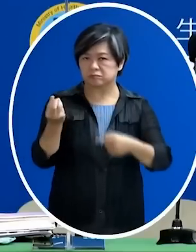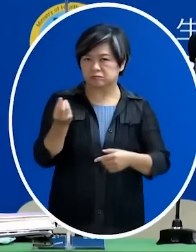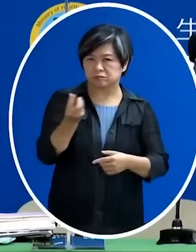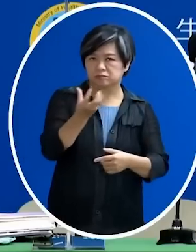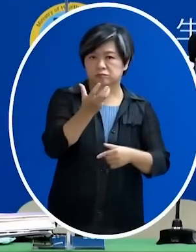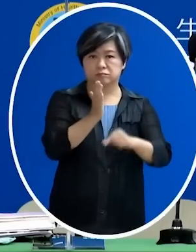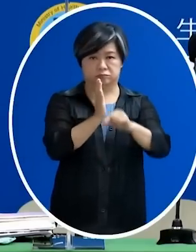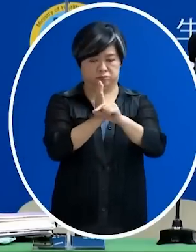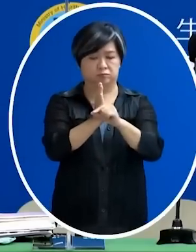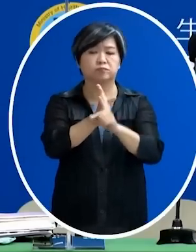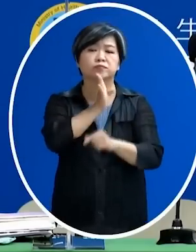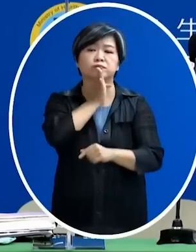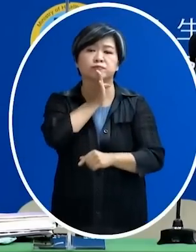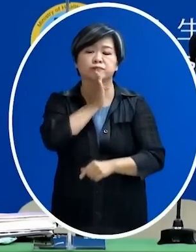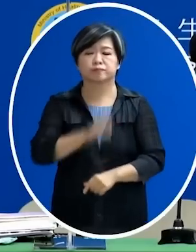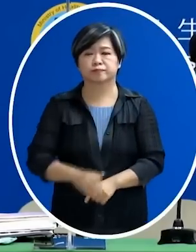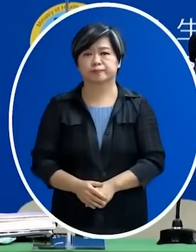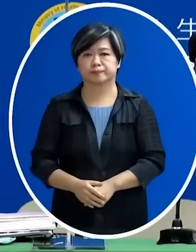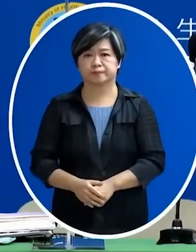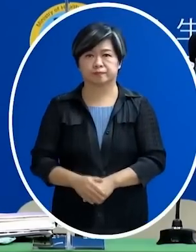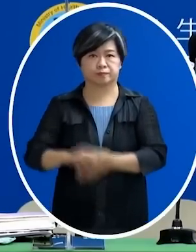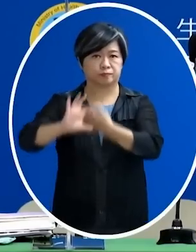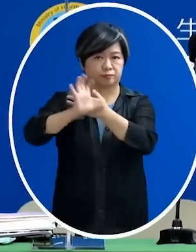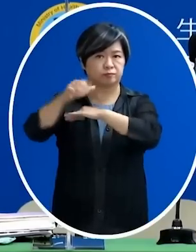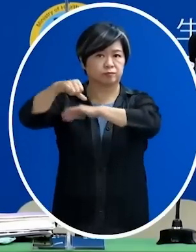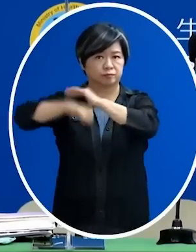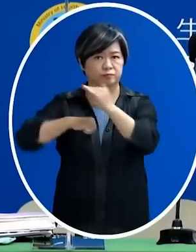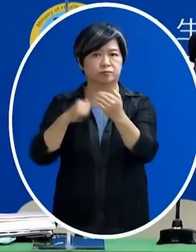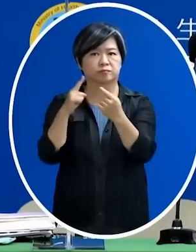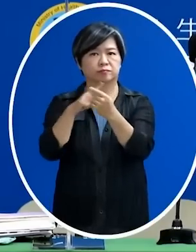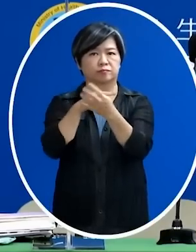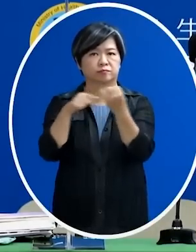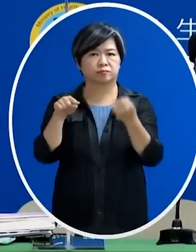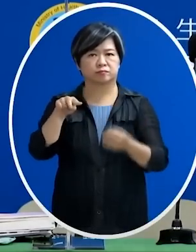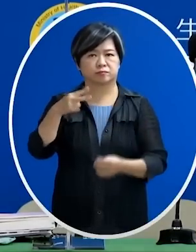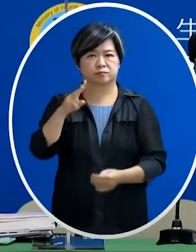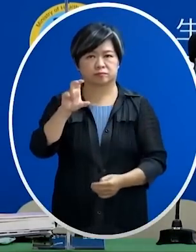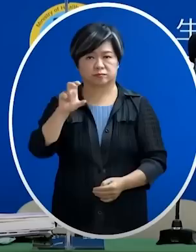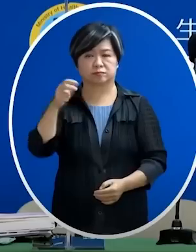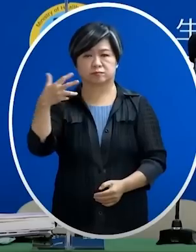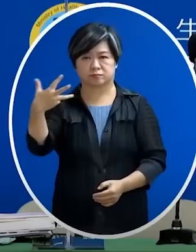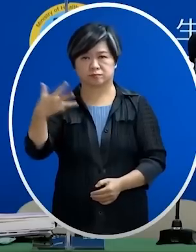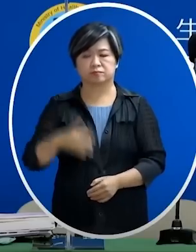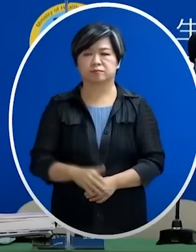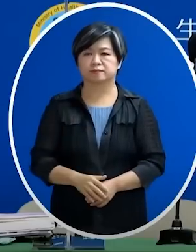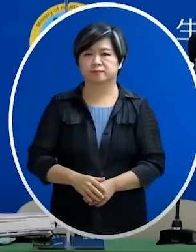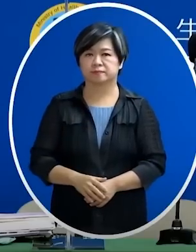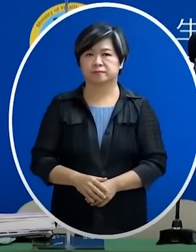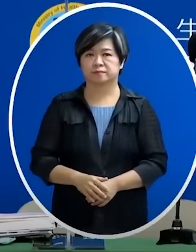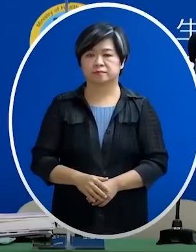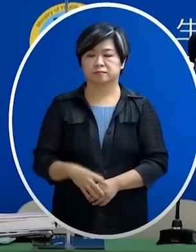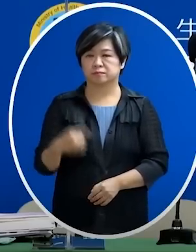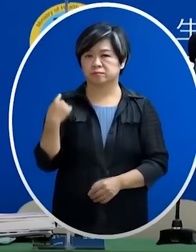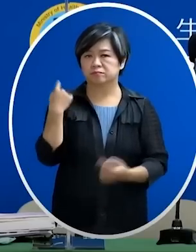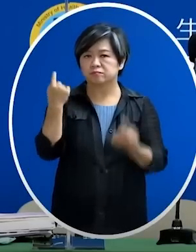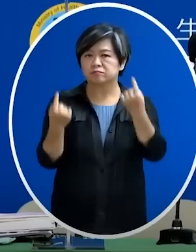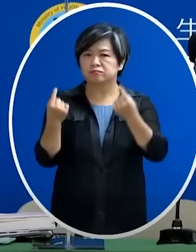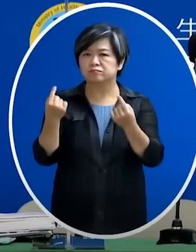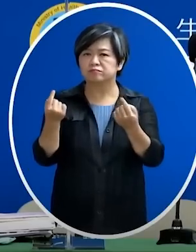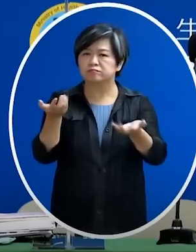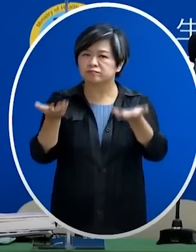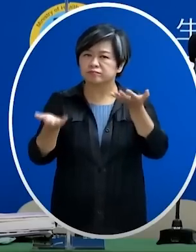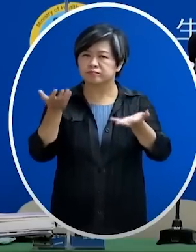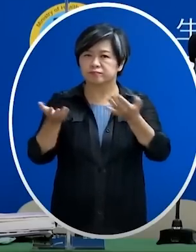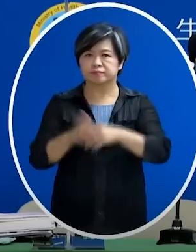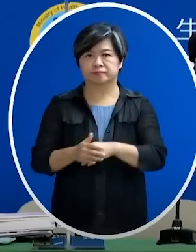的趋势是一致的。那境外移入的病例有278位，那根据之前一天看起来是差不多，